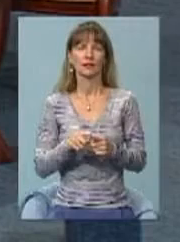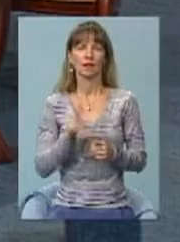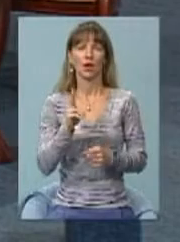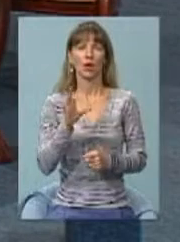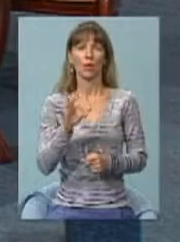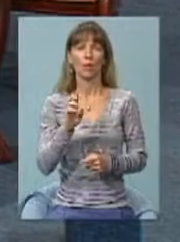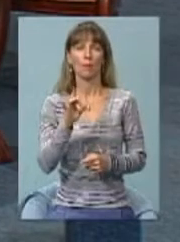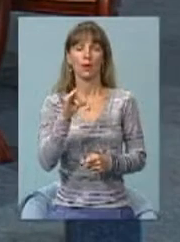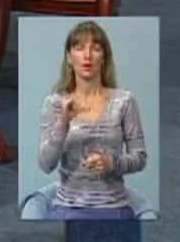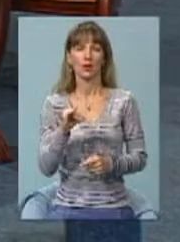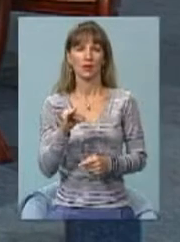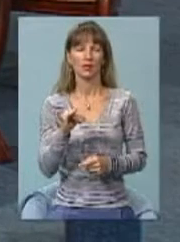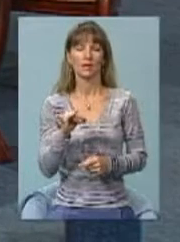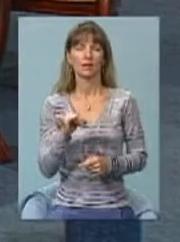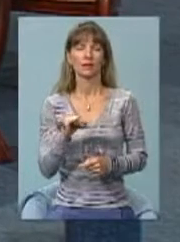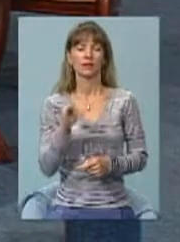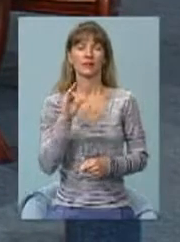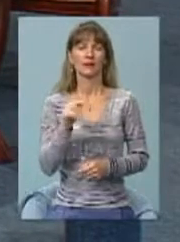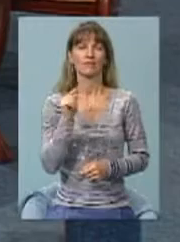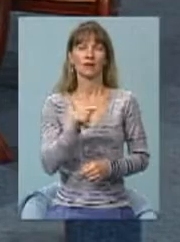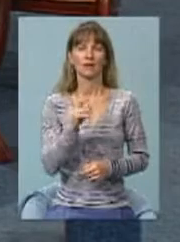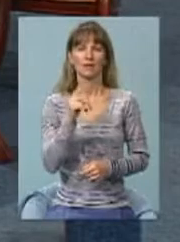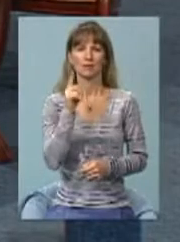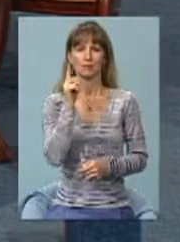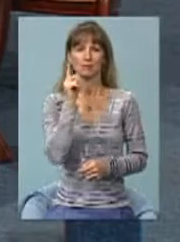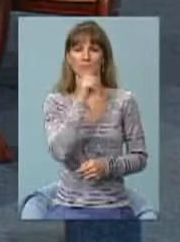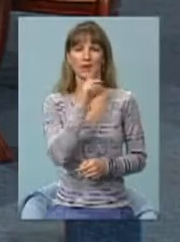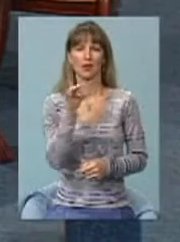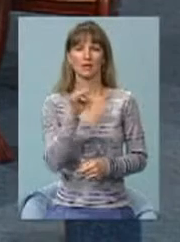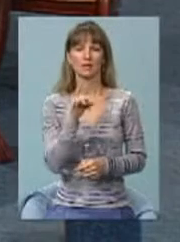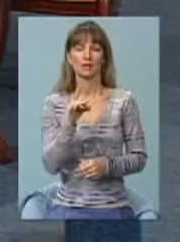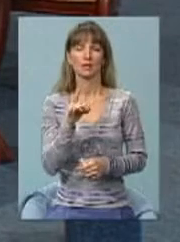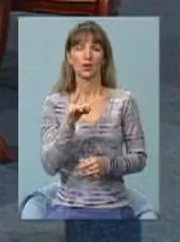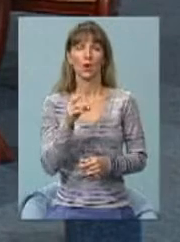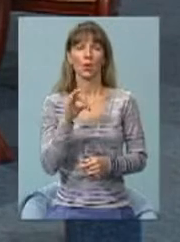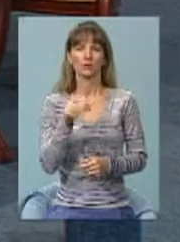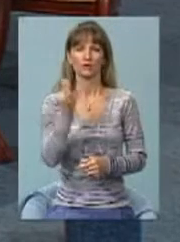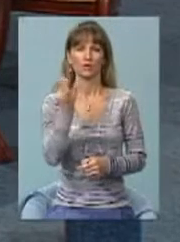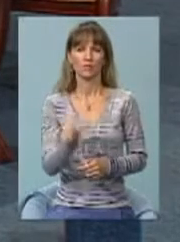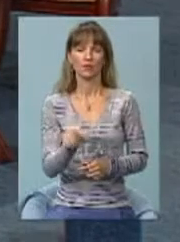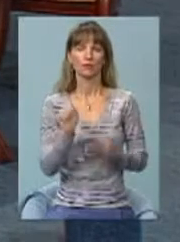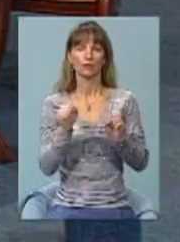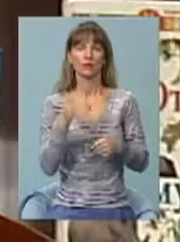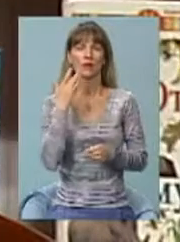кобры. Они на небольшом расстоянии от заклинателя, и они могут просто одним